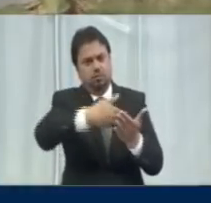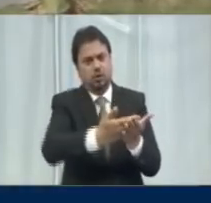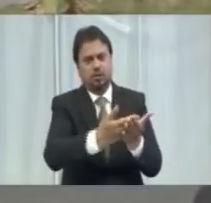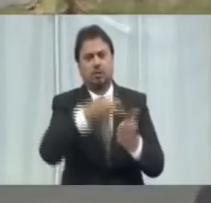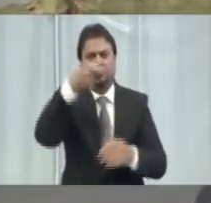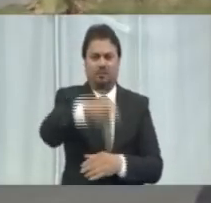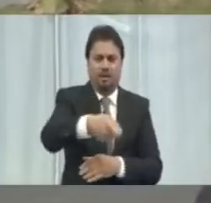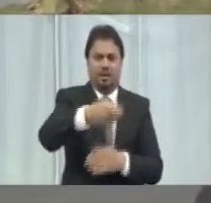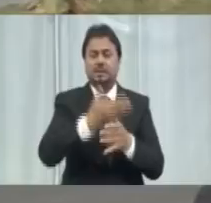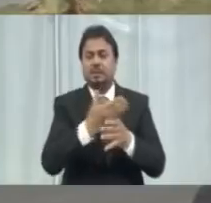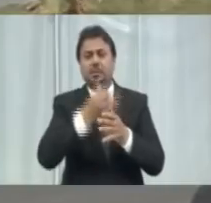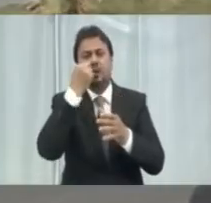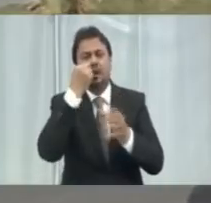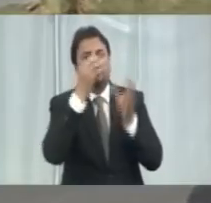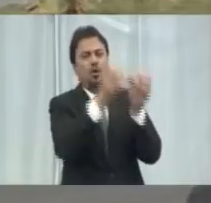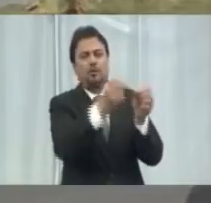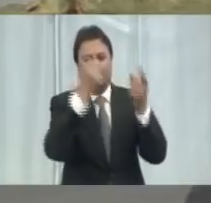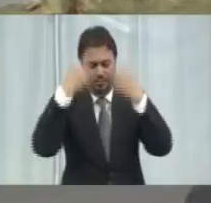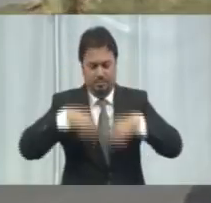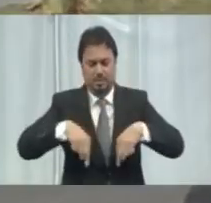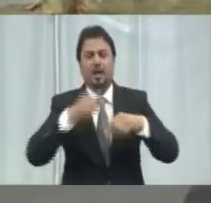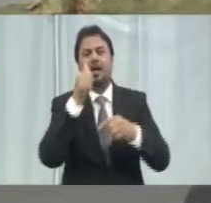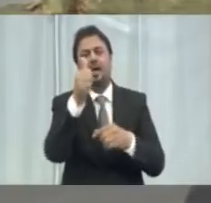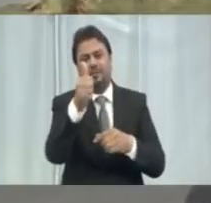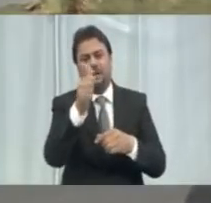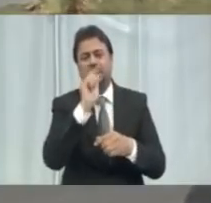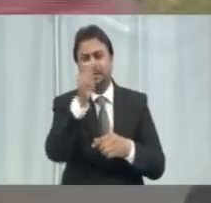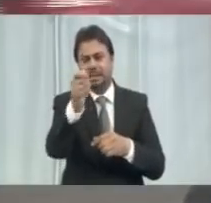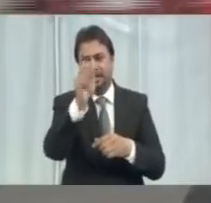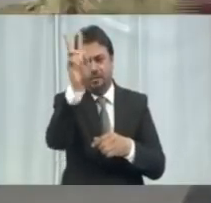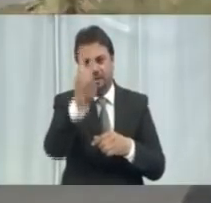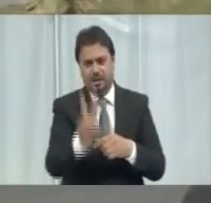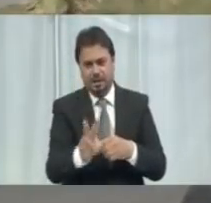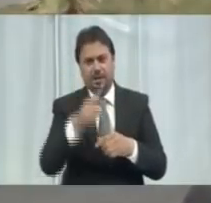على سلامتهم وصحتهم. علي عبد العزيز، العراقية الإخبارية، البصرة.